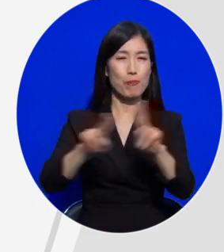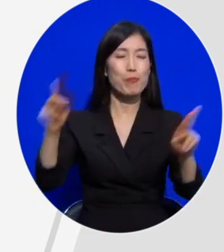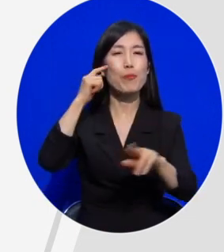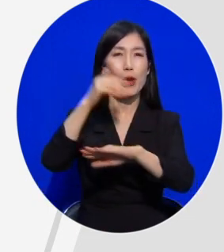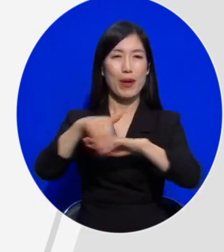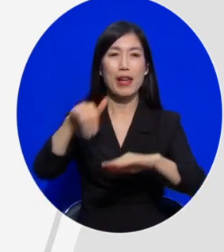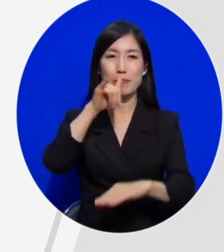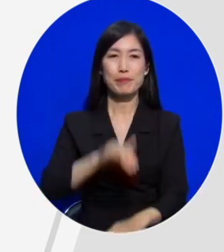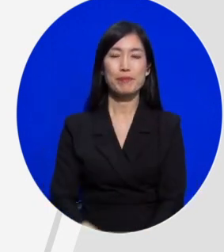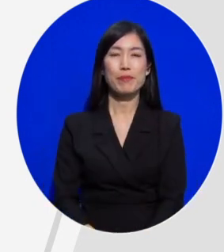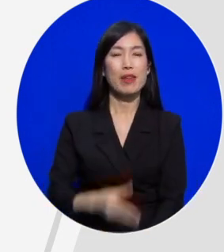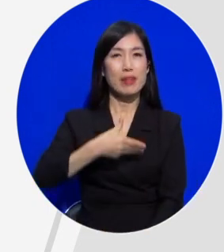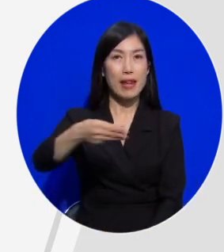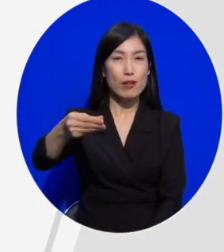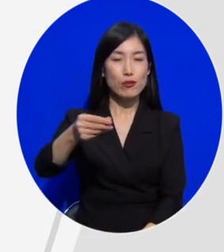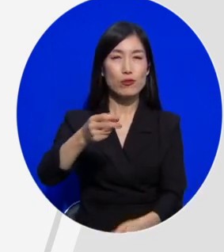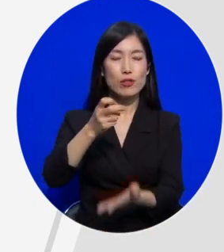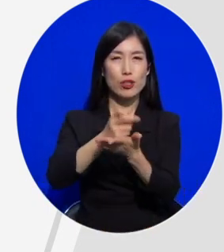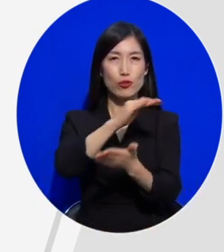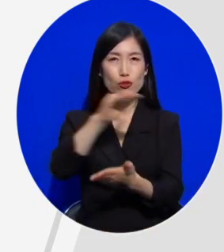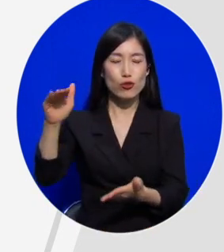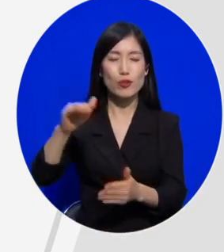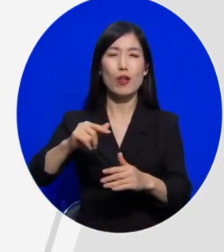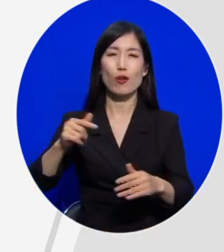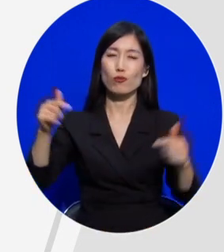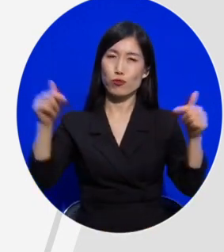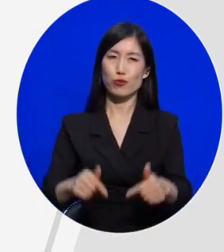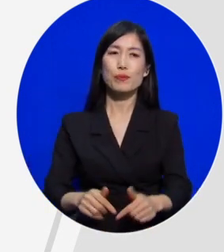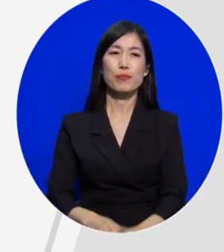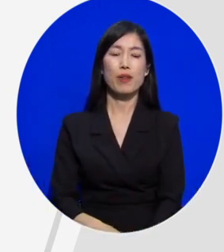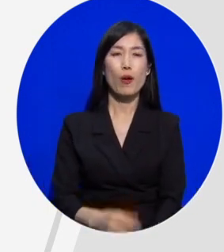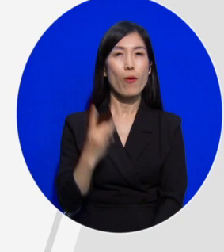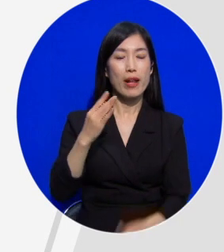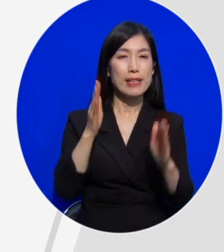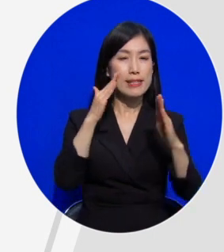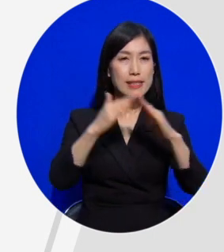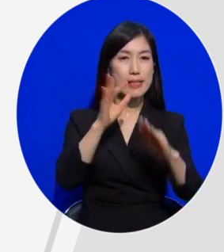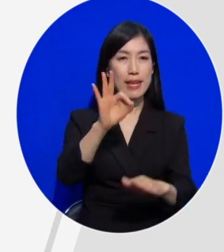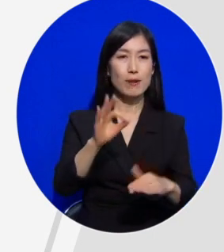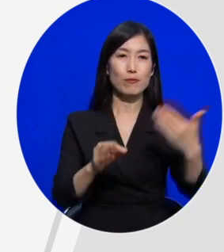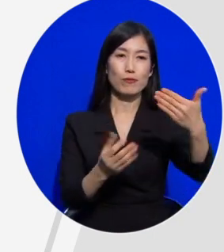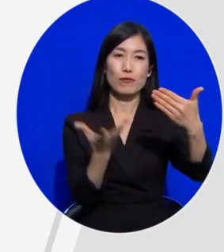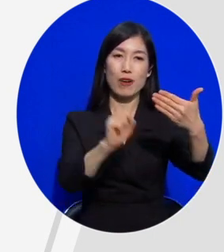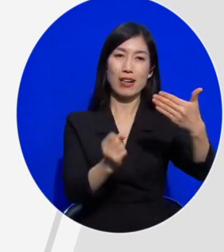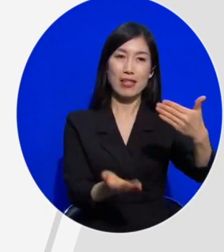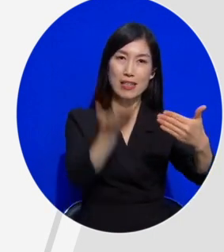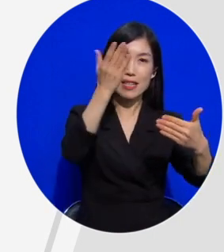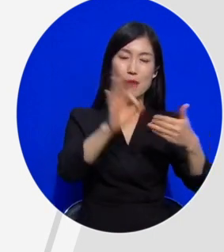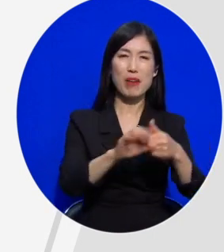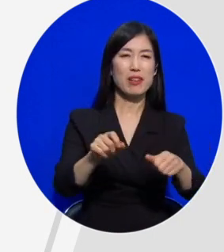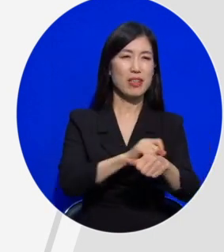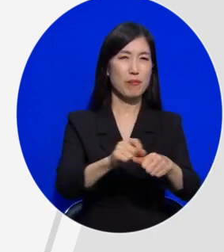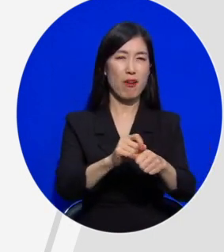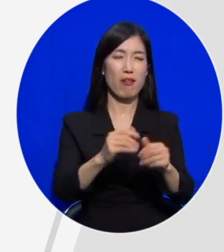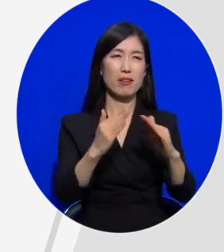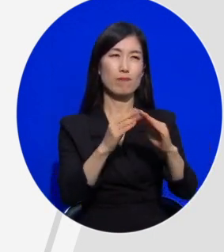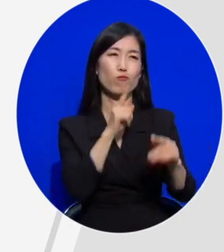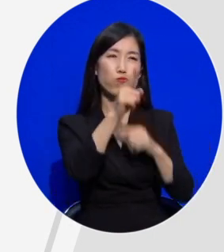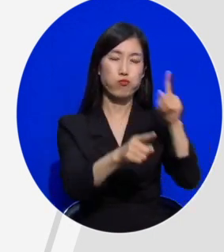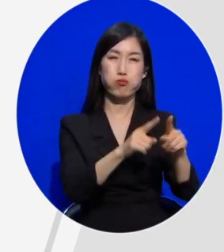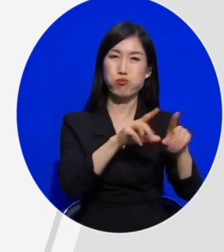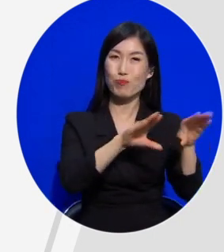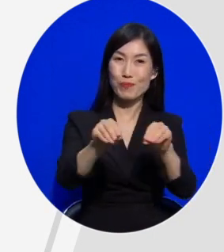이뤄집니다 다음 달부터 투기과열지구에서 분양가가 9억원이 넘으면 특별공급 물량을 배정하지 못하던 규제가